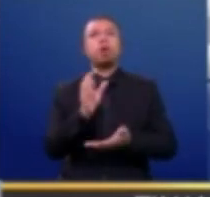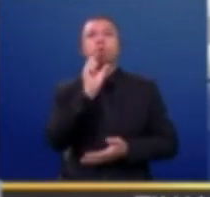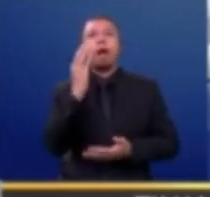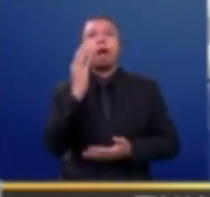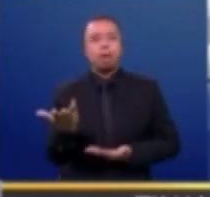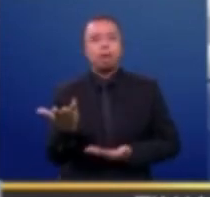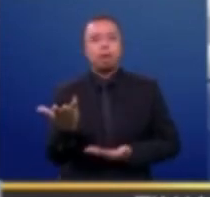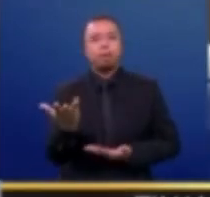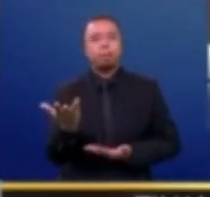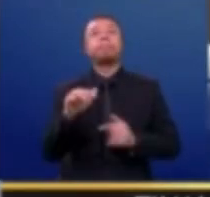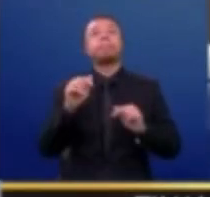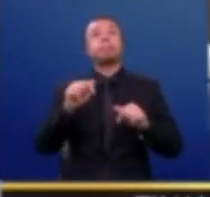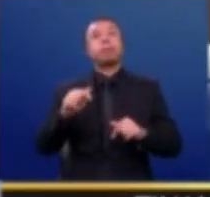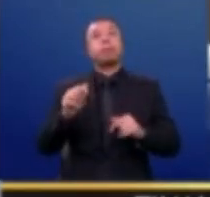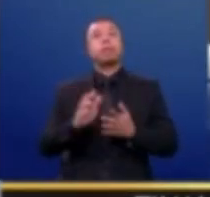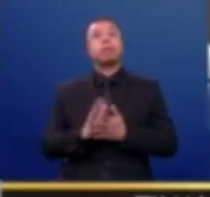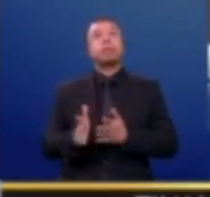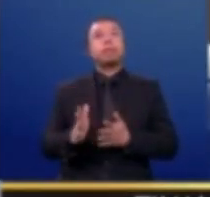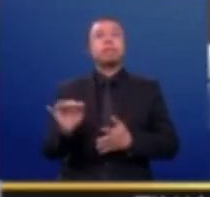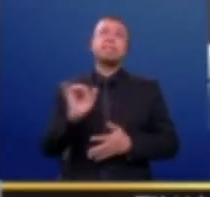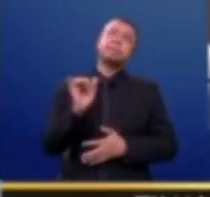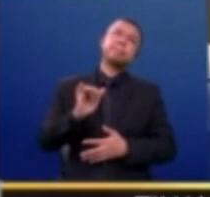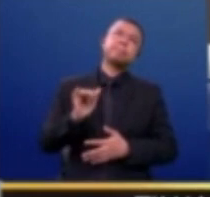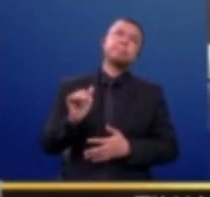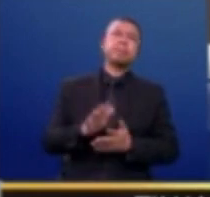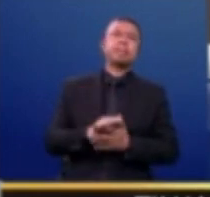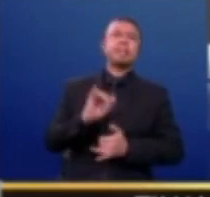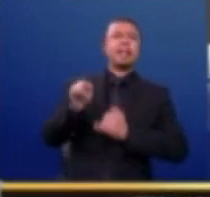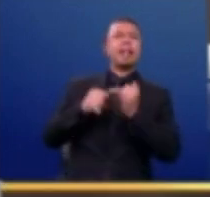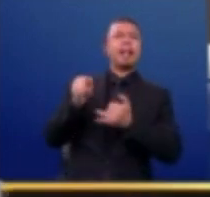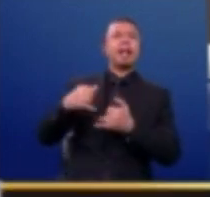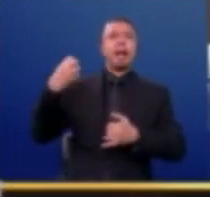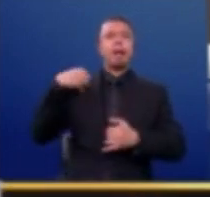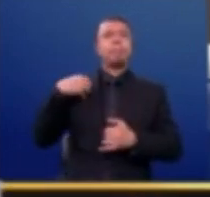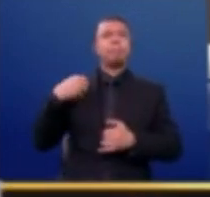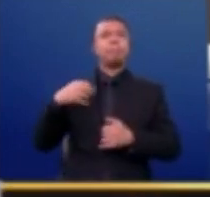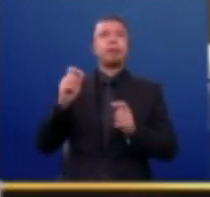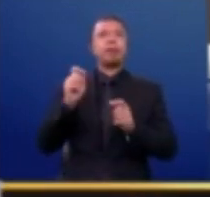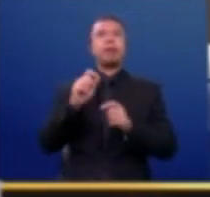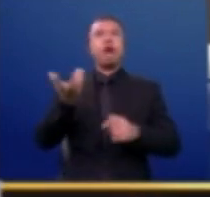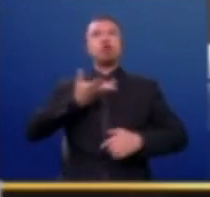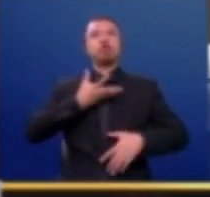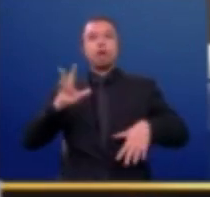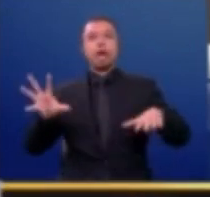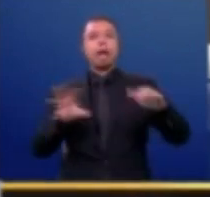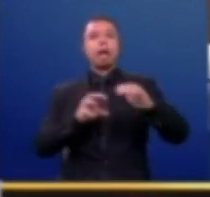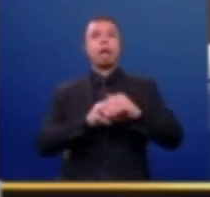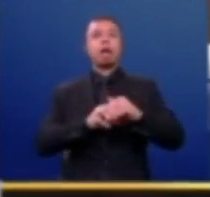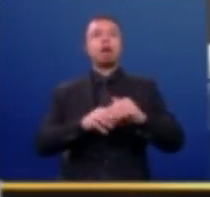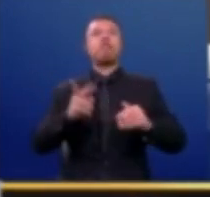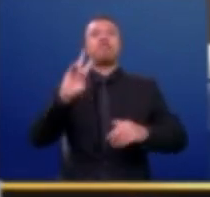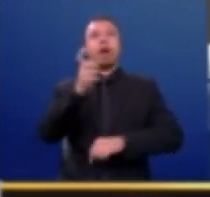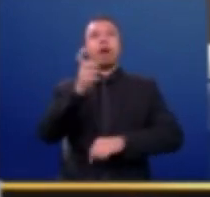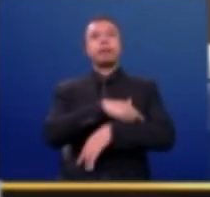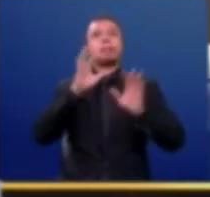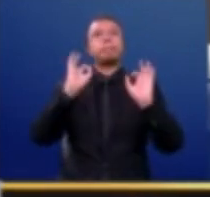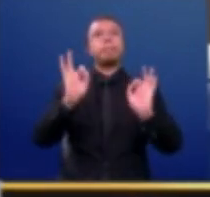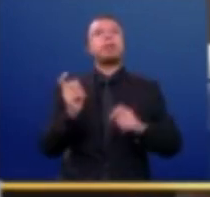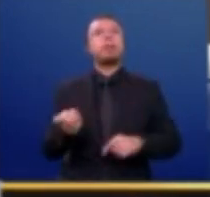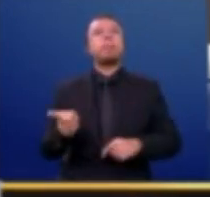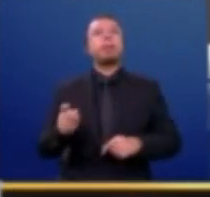Ya betul sekali, ini reputasi atau apa ya, ejekan bahwa Amerika Serikat ini penimbun vaksin itu memang tepat sekali, karena selama ini Amerika